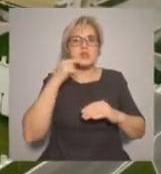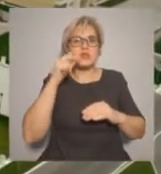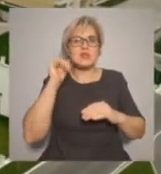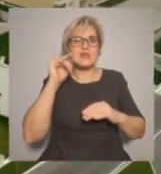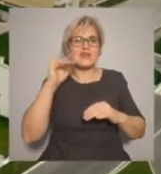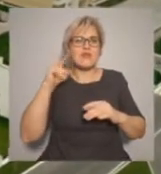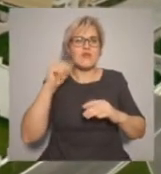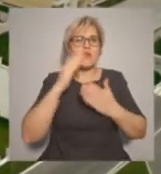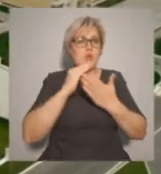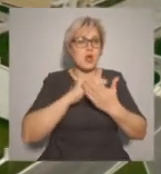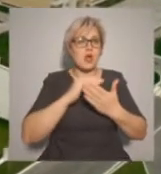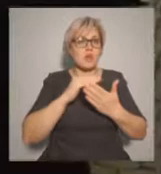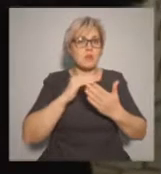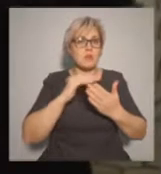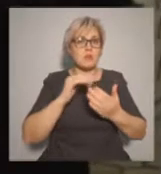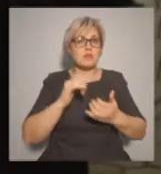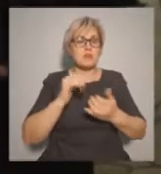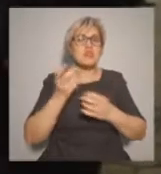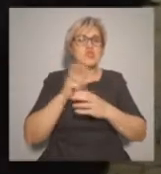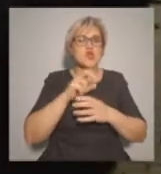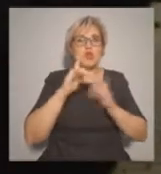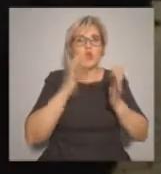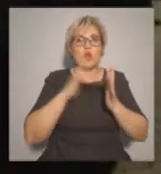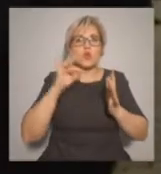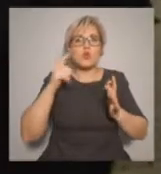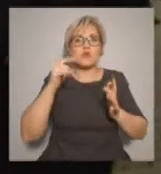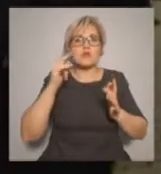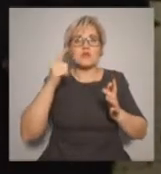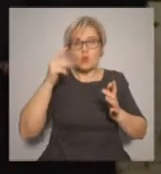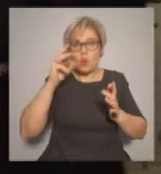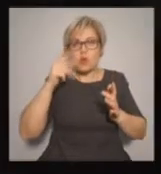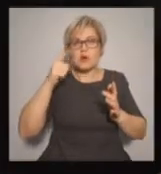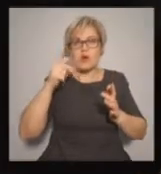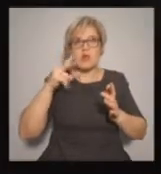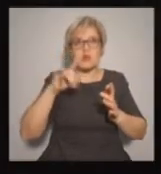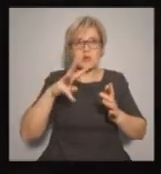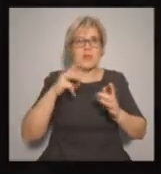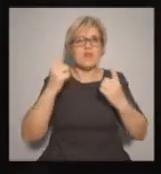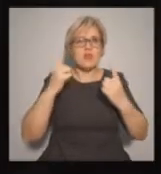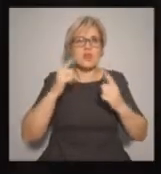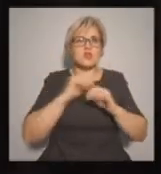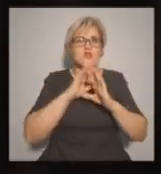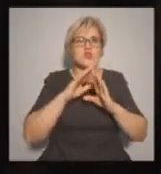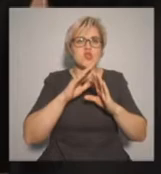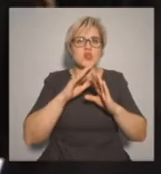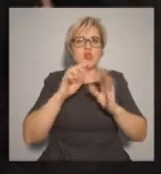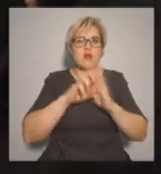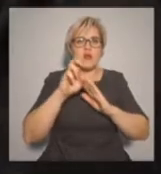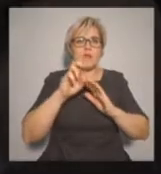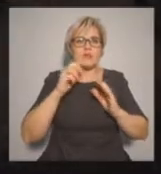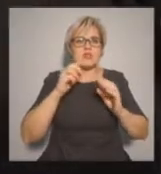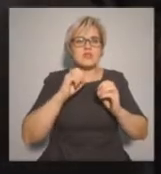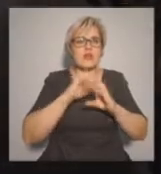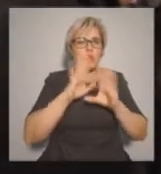Когалым, великое освящение новопостроенного храма святой мученицы Татьяны и встреча с сестрами монашеской обители, патриаршего